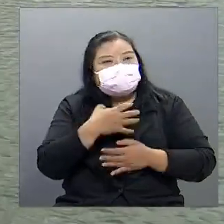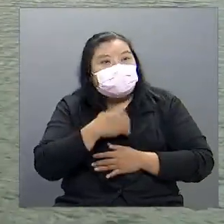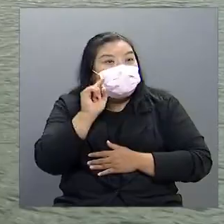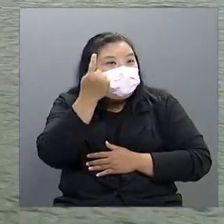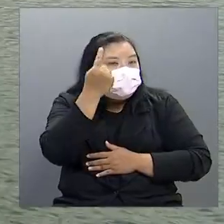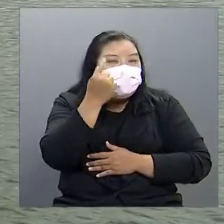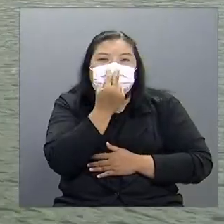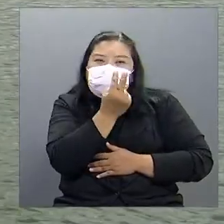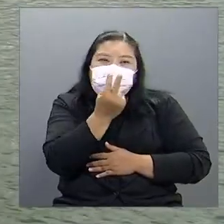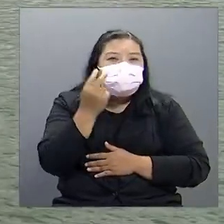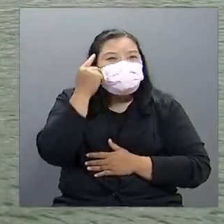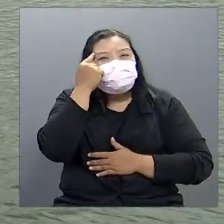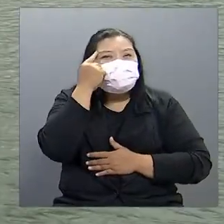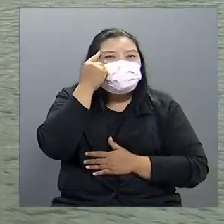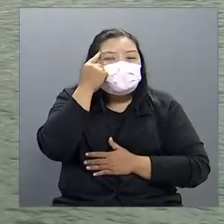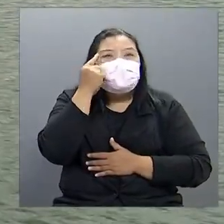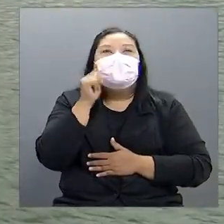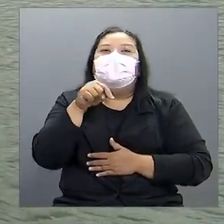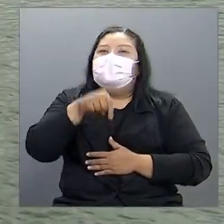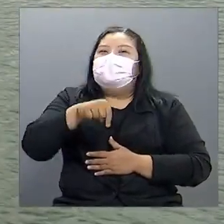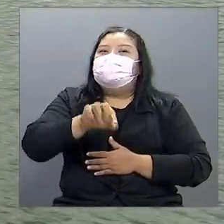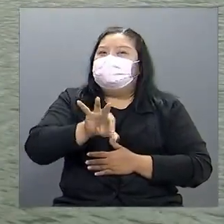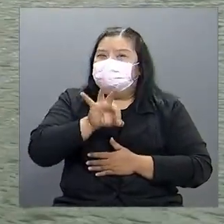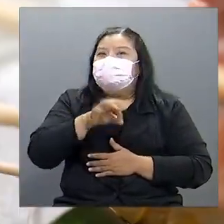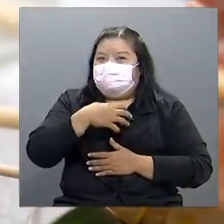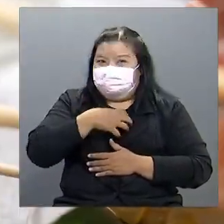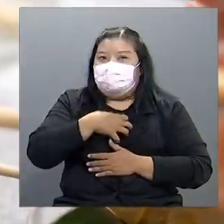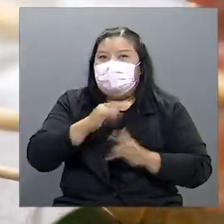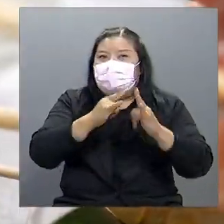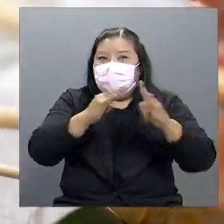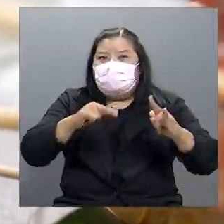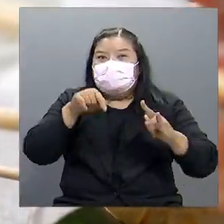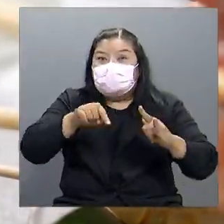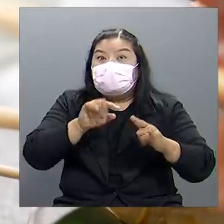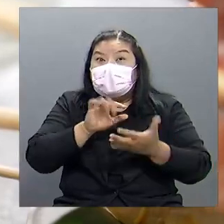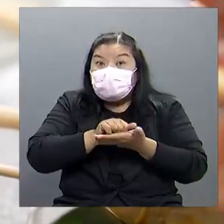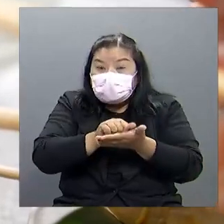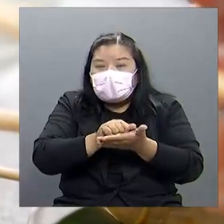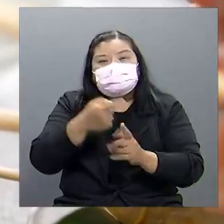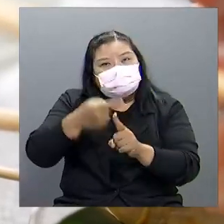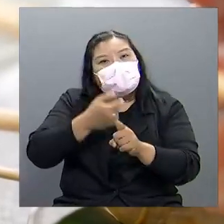เลยมาใช้รูปแบบนี้ก็คือการให้บริการพื้นที่มี